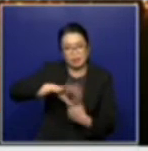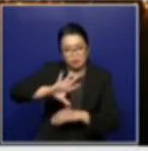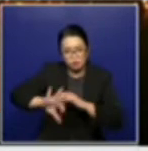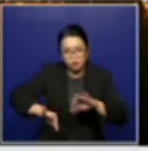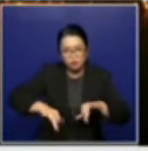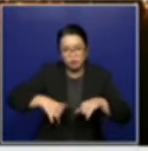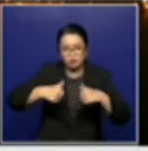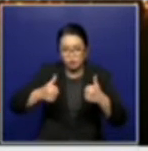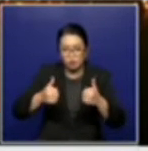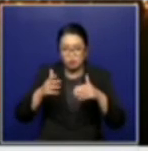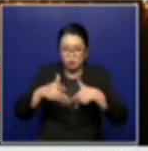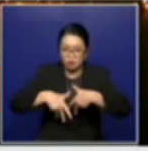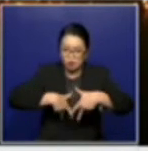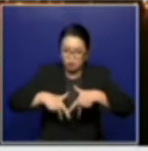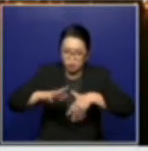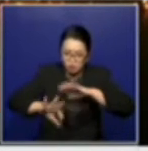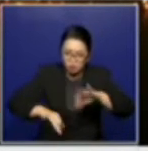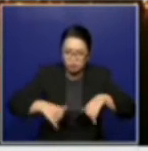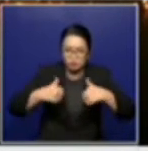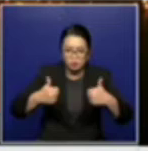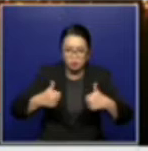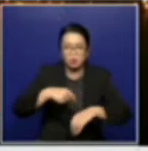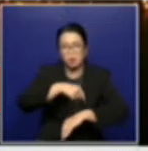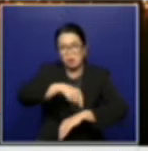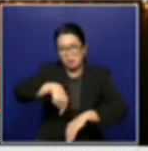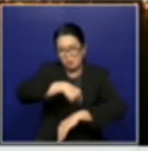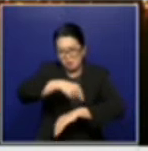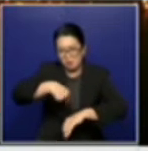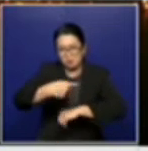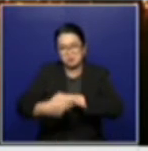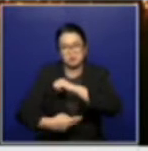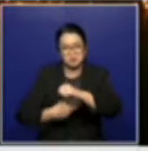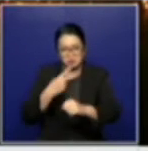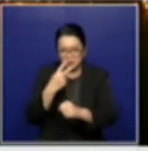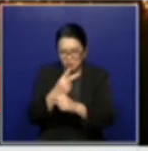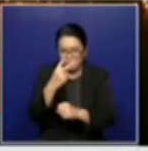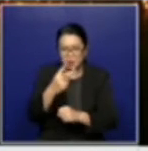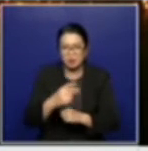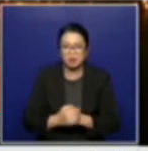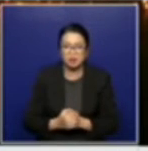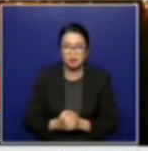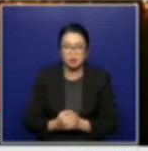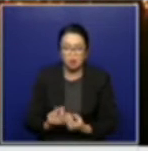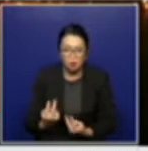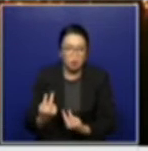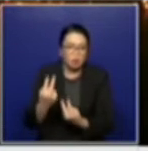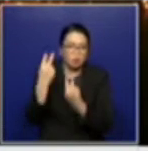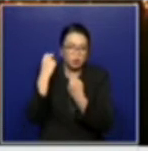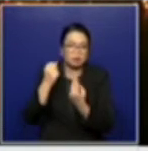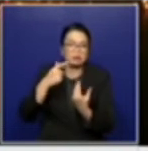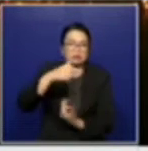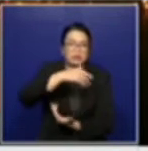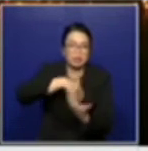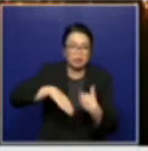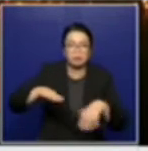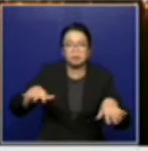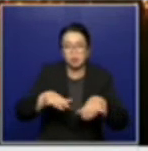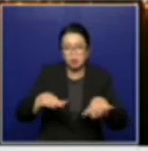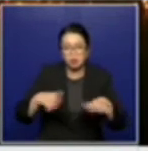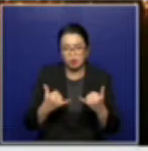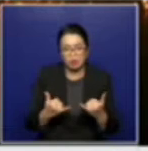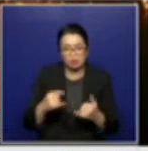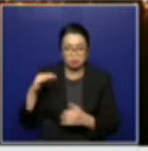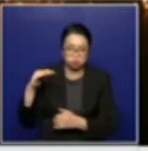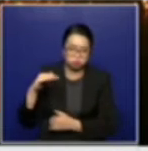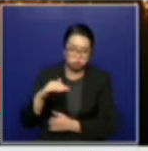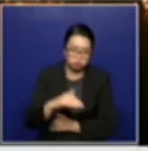ควิดจะหมดไปนั้นต้องใช้เวลาไม่ต่ำกว่า2ปีจากนี้ไปถึงจะกลับมาเข้าสู่สภาวะโดยปกตินอกจ